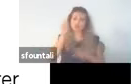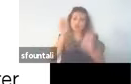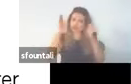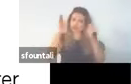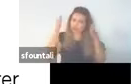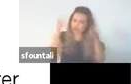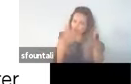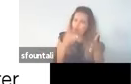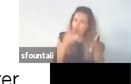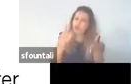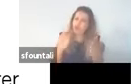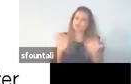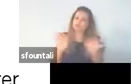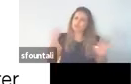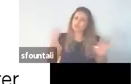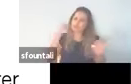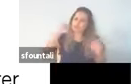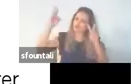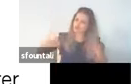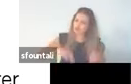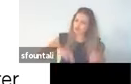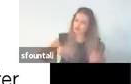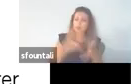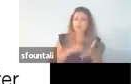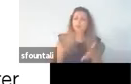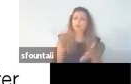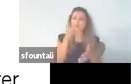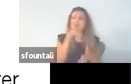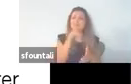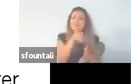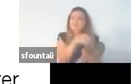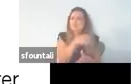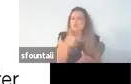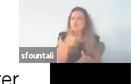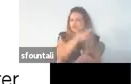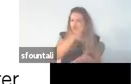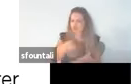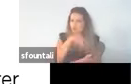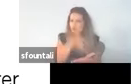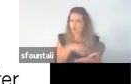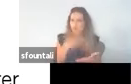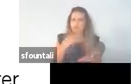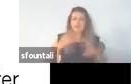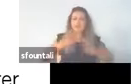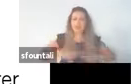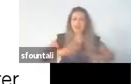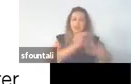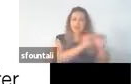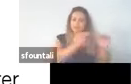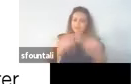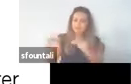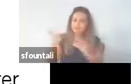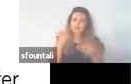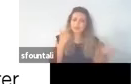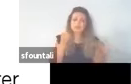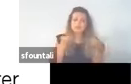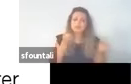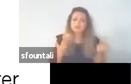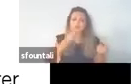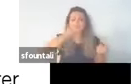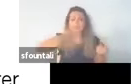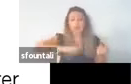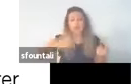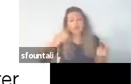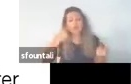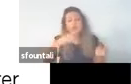πάρα πολύ καλά ότι εάν μείνουμε μόνο σε αυτό, να καλέσουμε απλά τα κράτη να συμμορφωθούν με τις διεθνείς τους υποχρεώσεις και το διεθνές